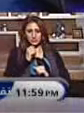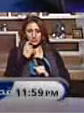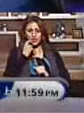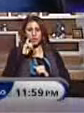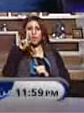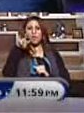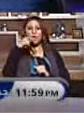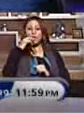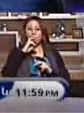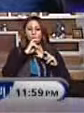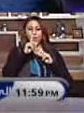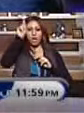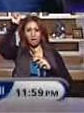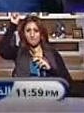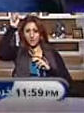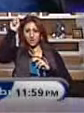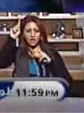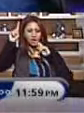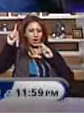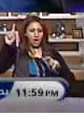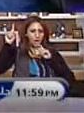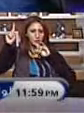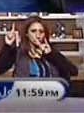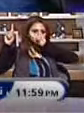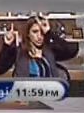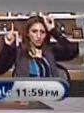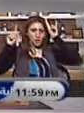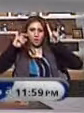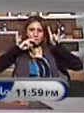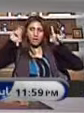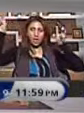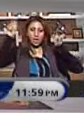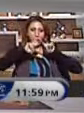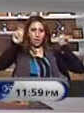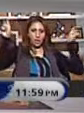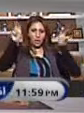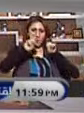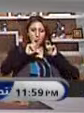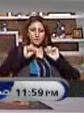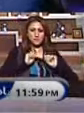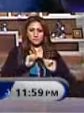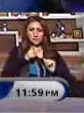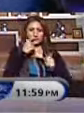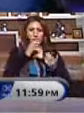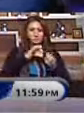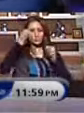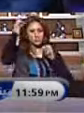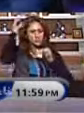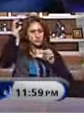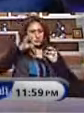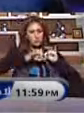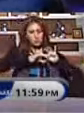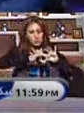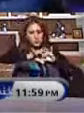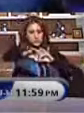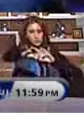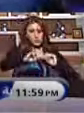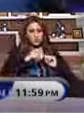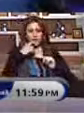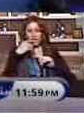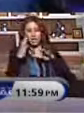البشر وهو يتحاور مع اسوا خلق الله لاقعدن لهم صراطك المستقيم ولاتين عن بين ايدي وعن ايمن وعن